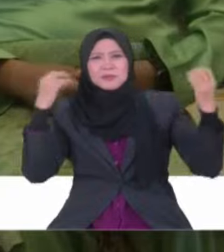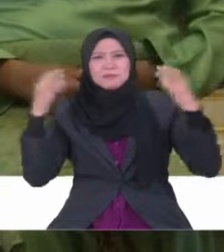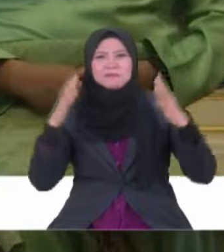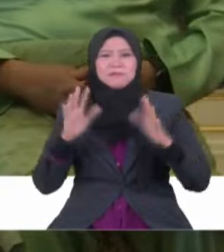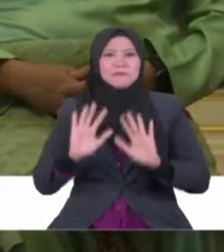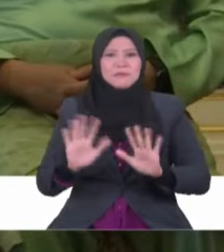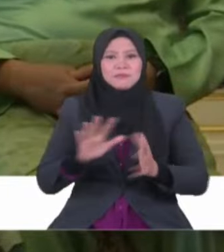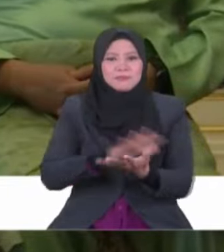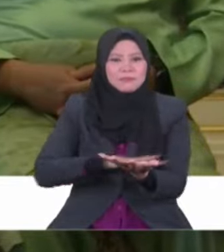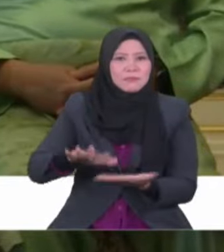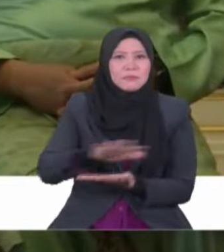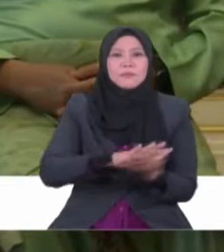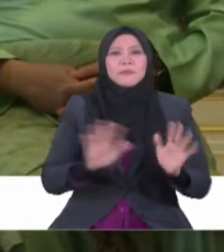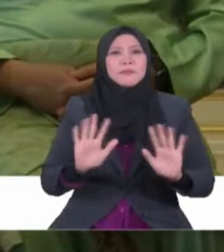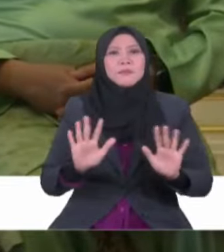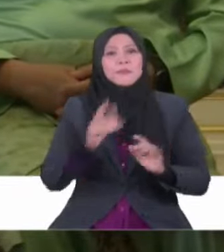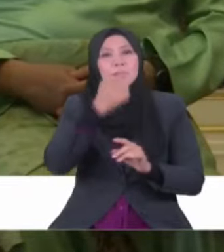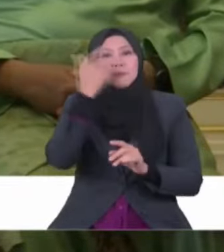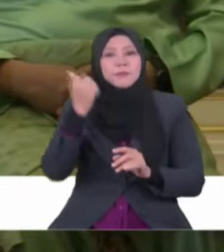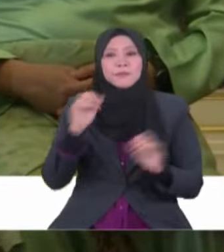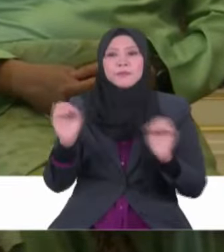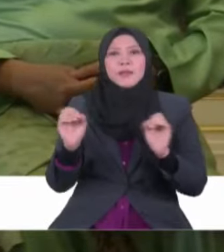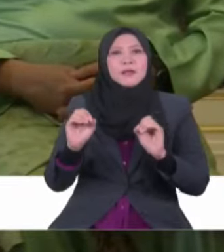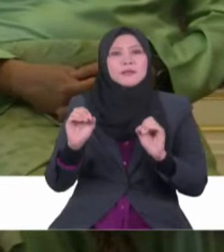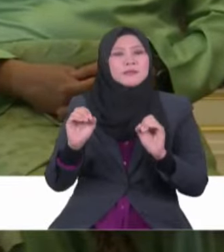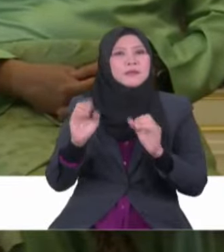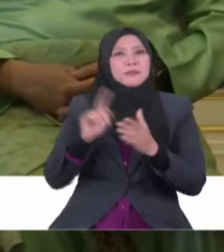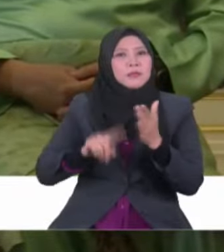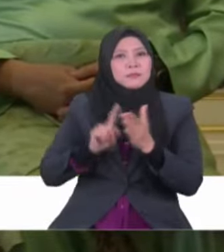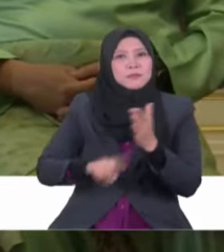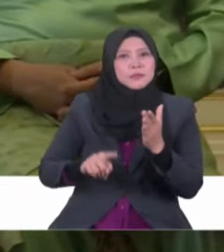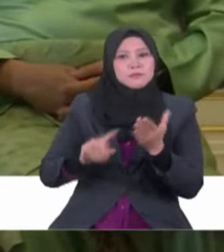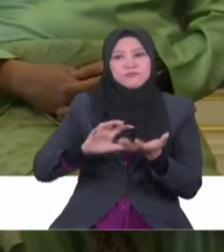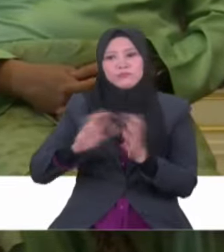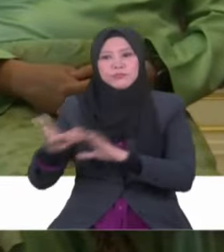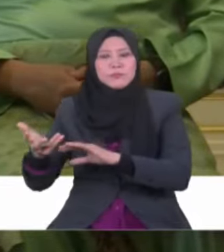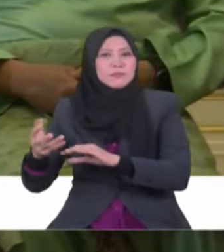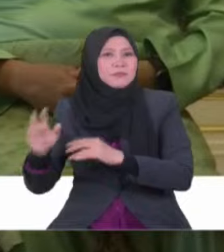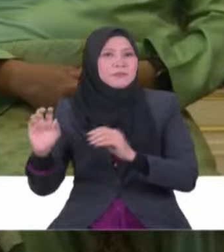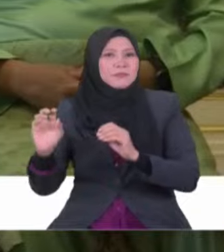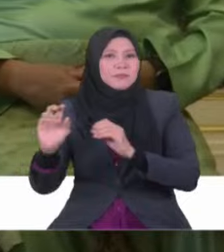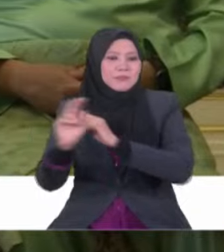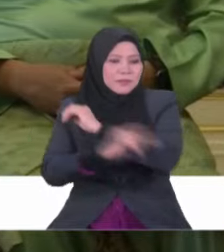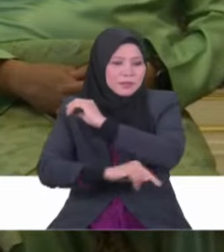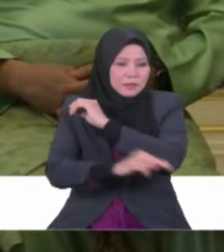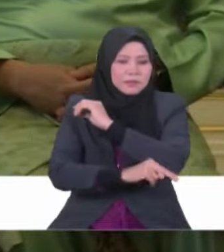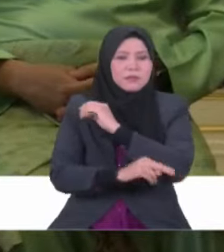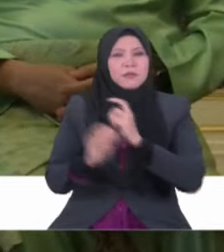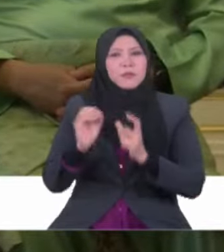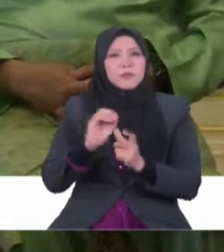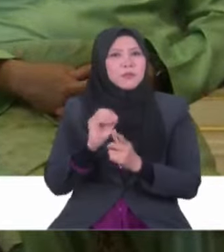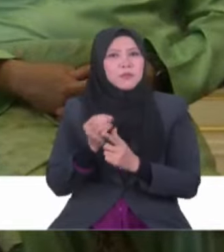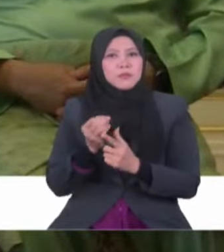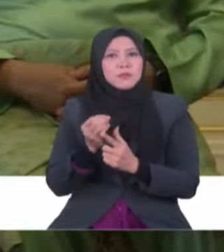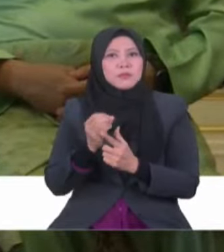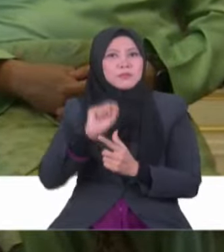tidak menjejaskan kedudukan status negeri dalam